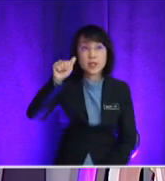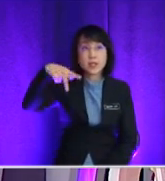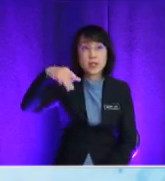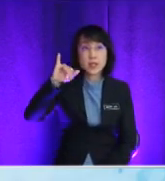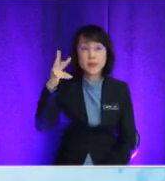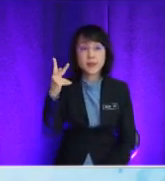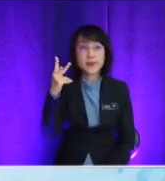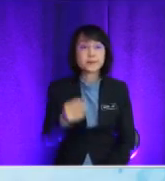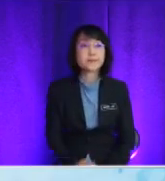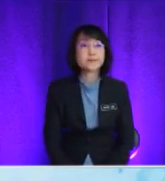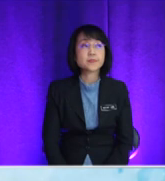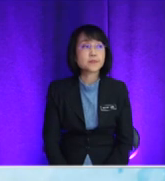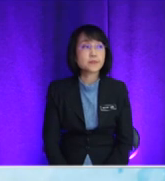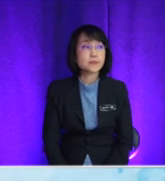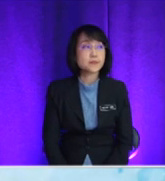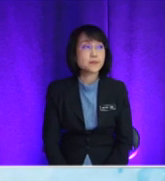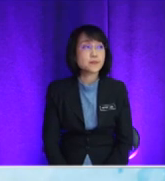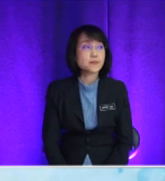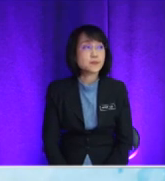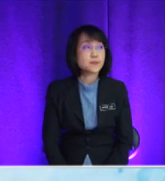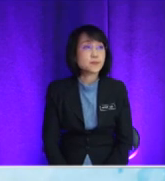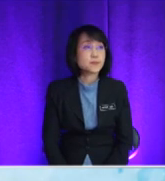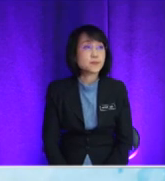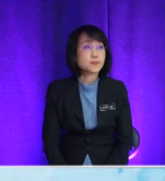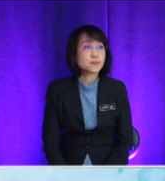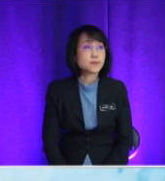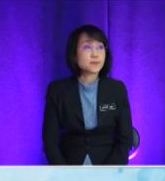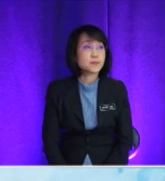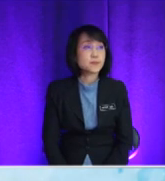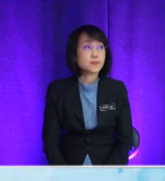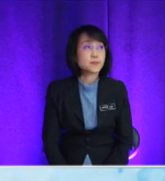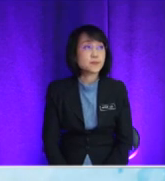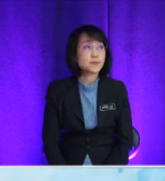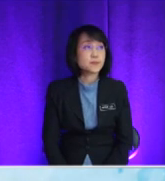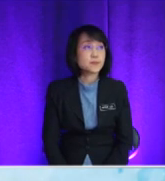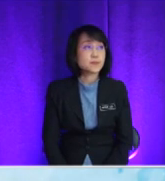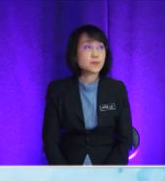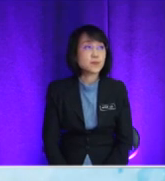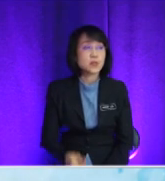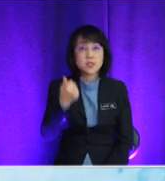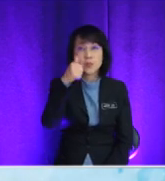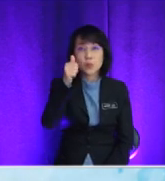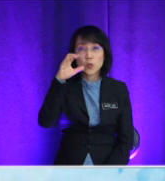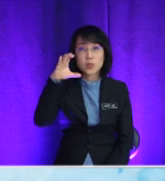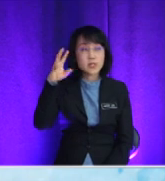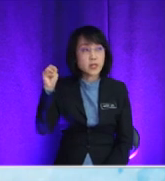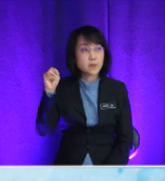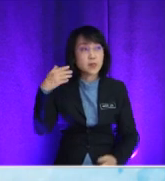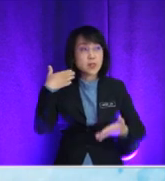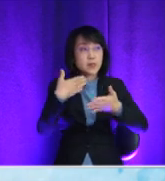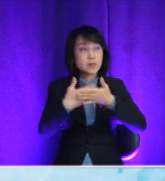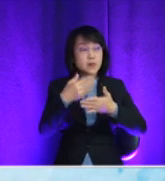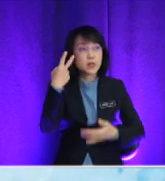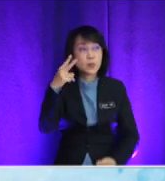kita perlu tetapkan dalam kadar 10 10 cm hingga 12 cm